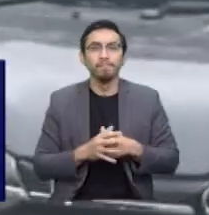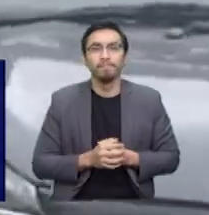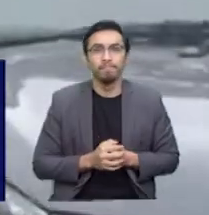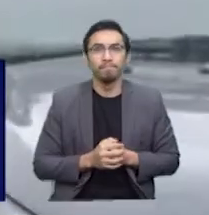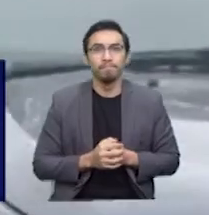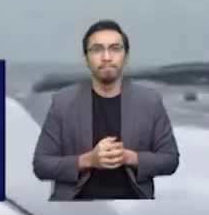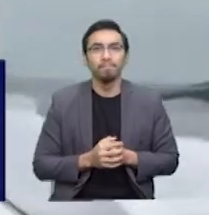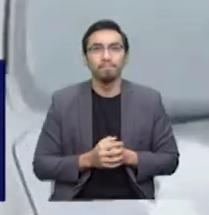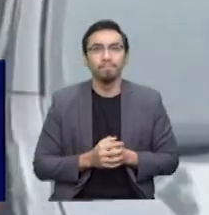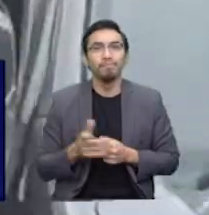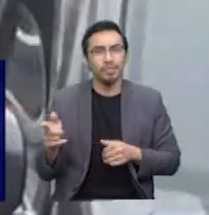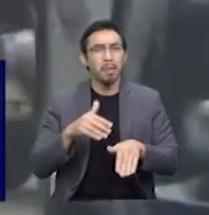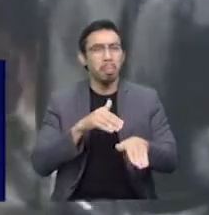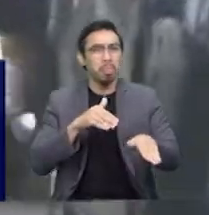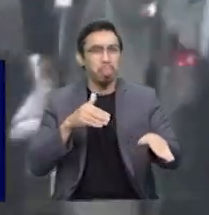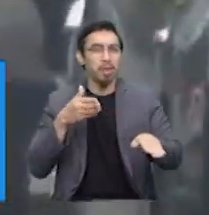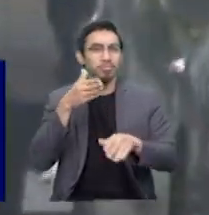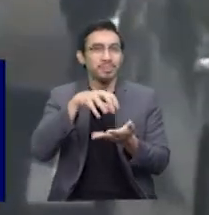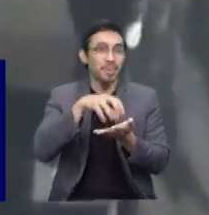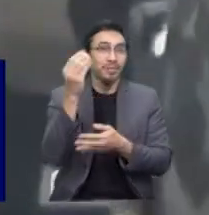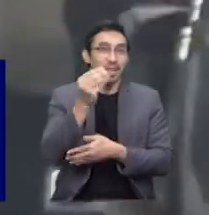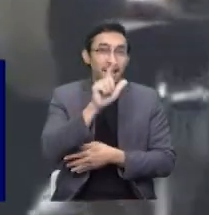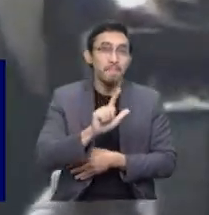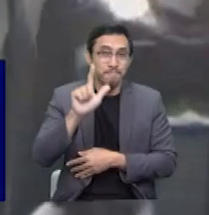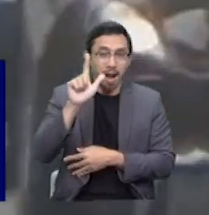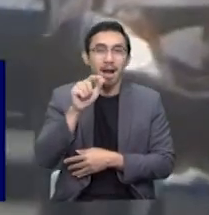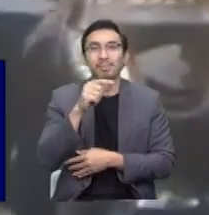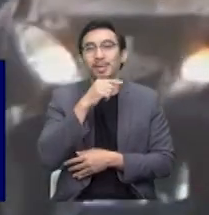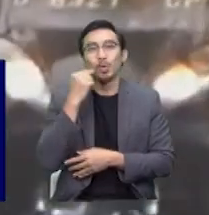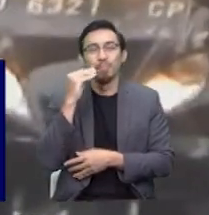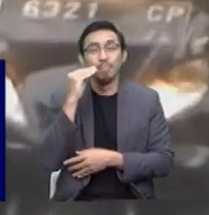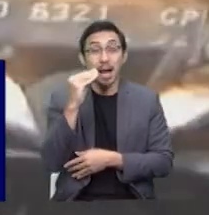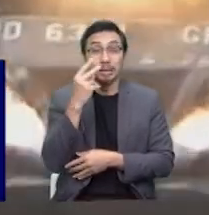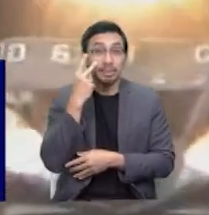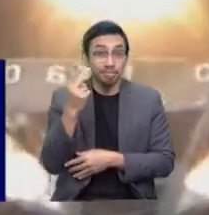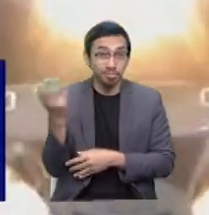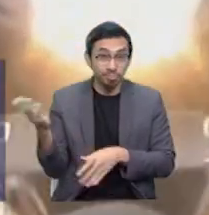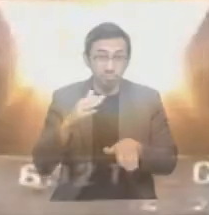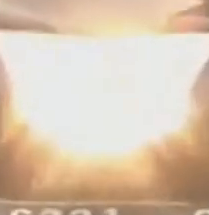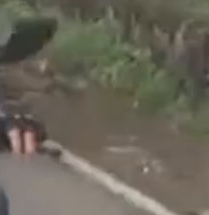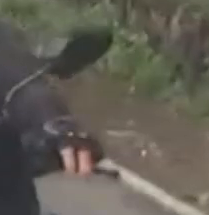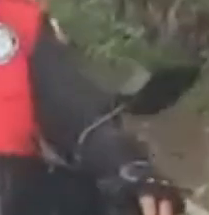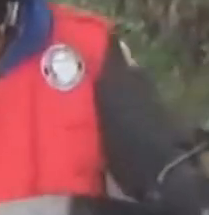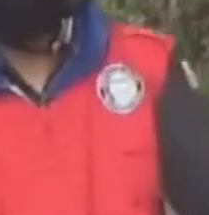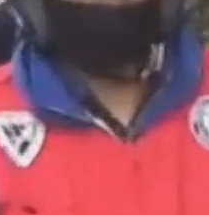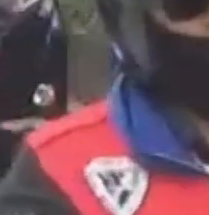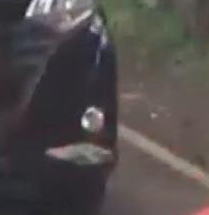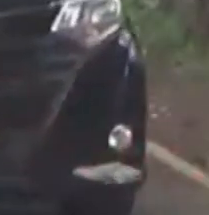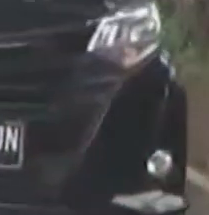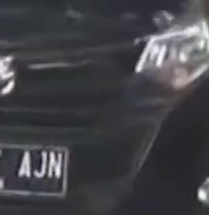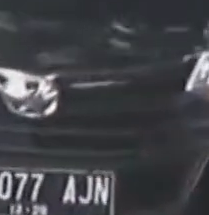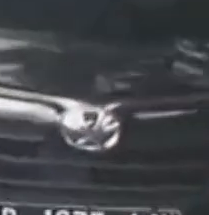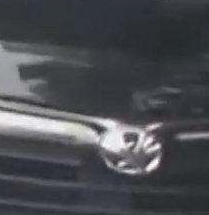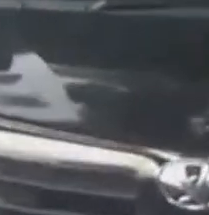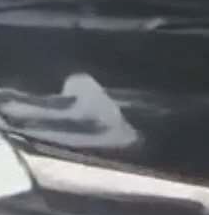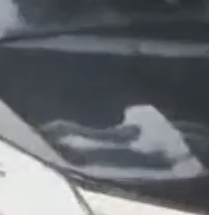Kepadatan kendaraan menuju kawasan wisata Lembang ini terjadi sejak Minggu pagi tadi. Antrian kendaraan dari Bandung dan Subang meningkat,